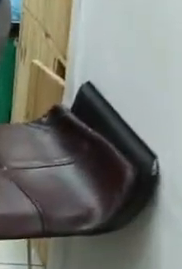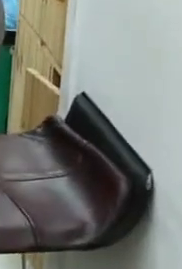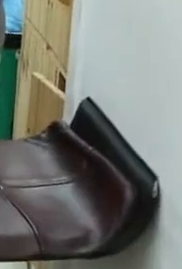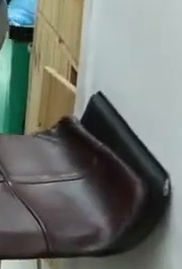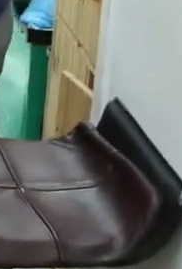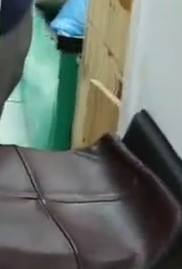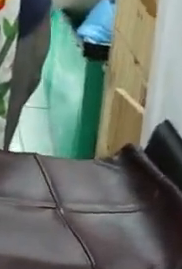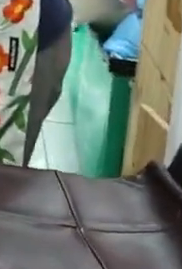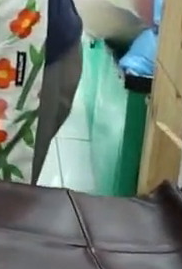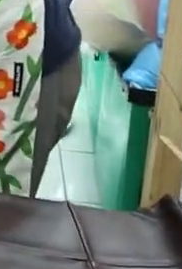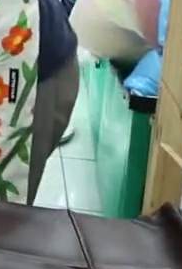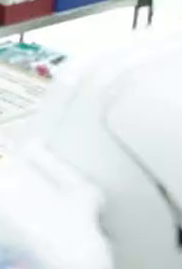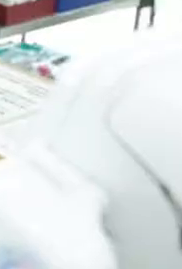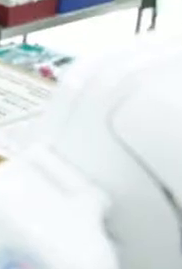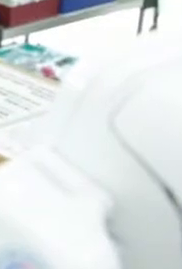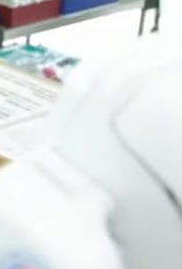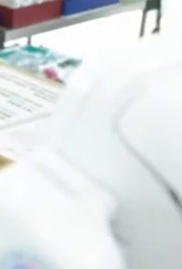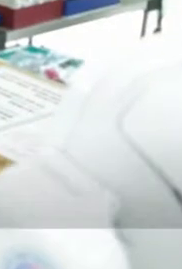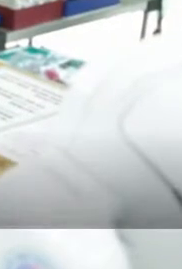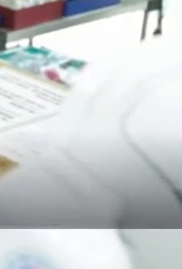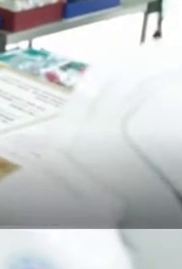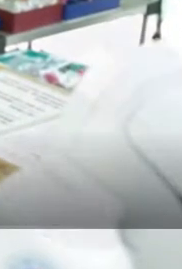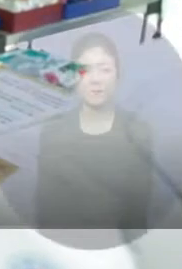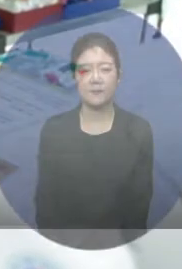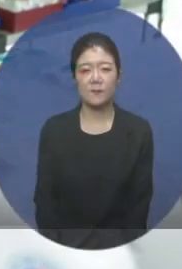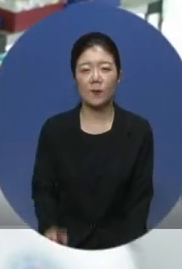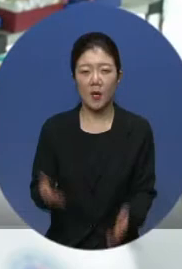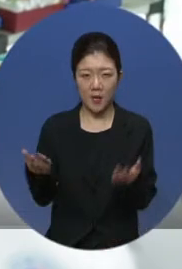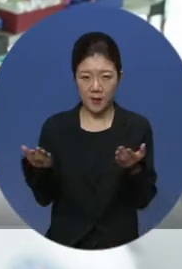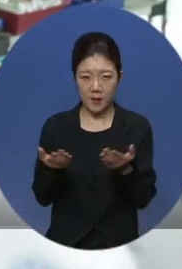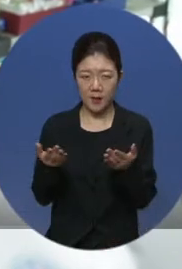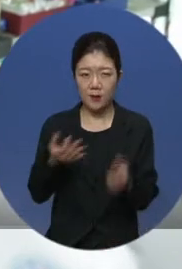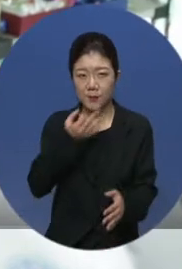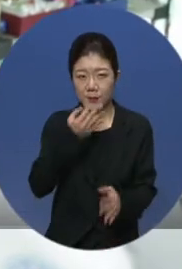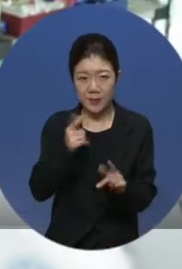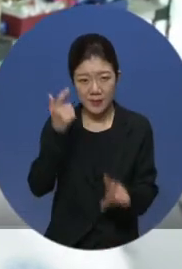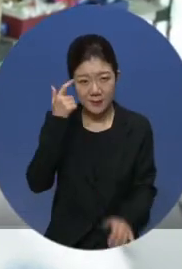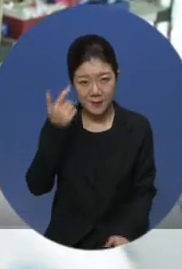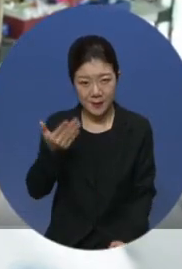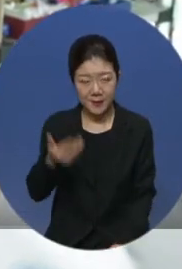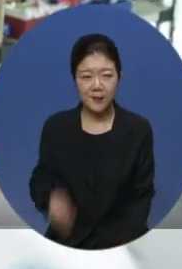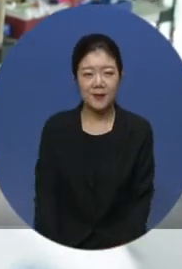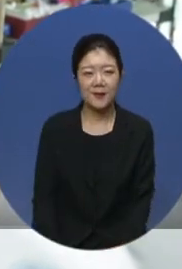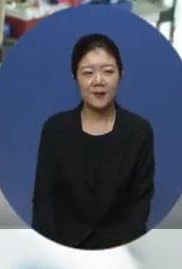안녕하세요. 네, 어서 오세요. 이게 매장에서 일하는 거 힘들진 않아요?